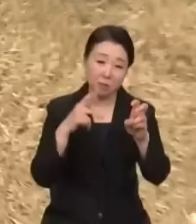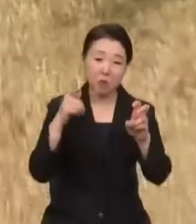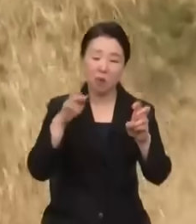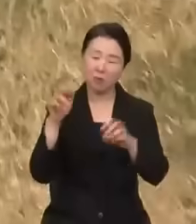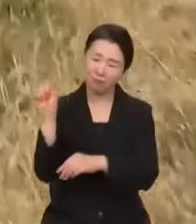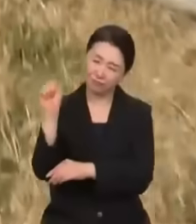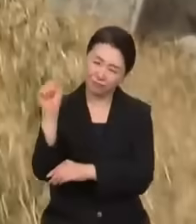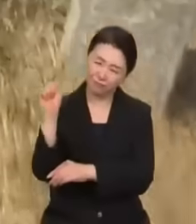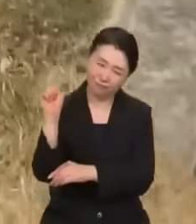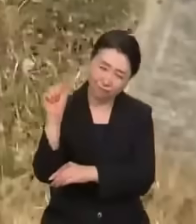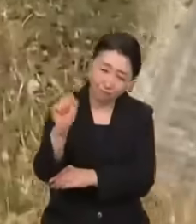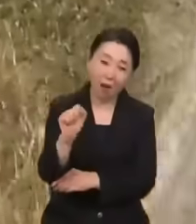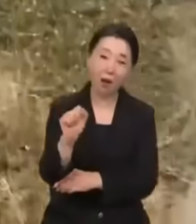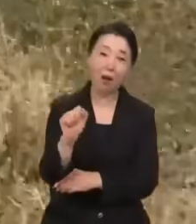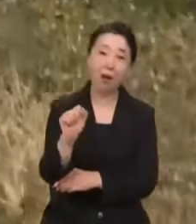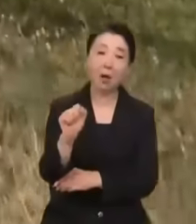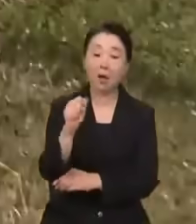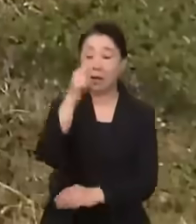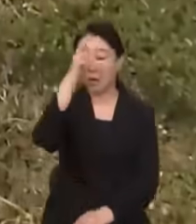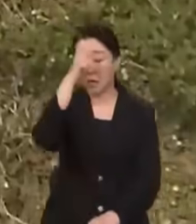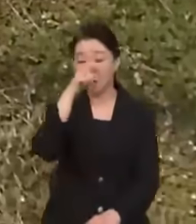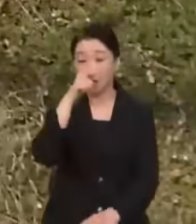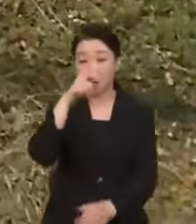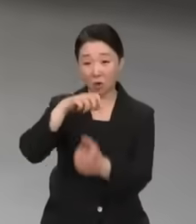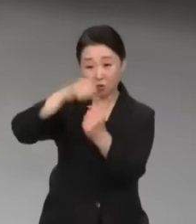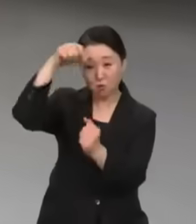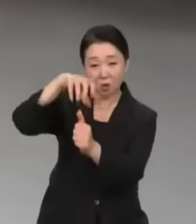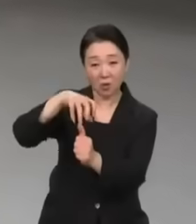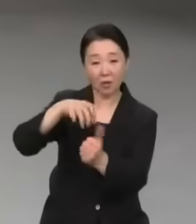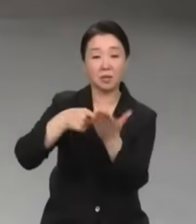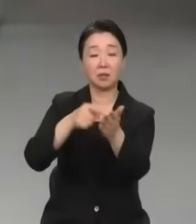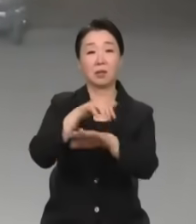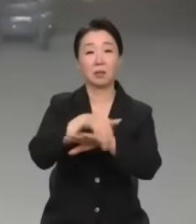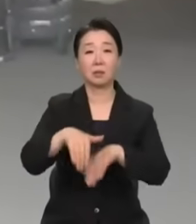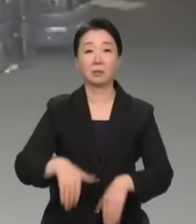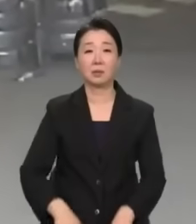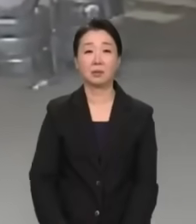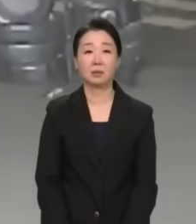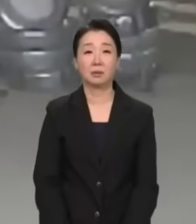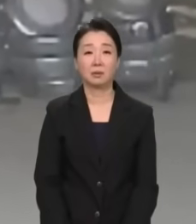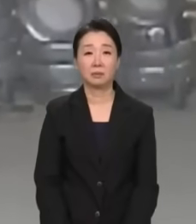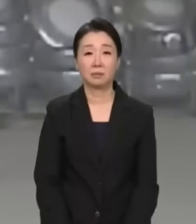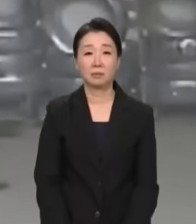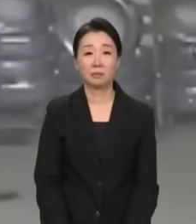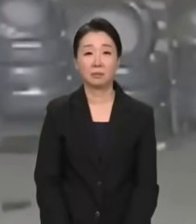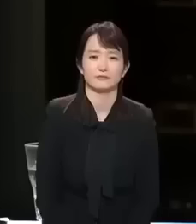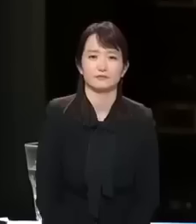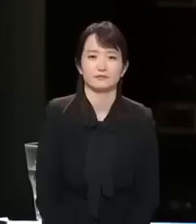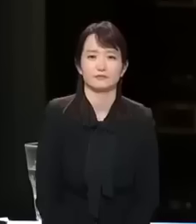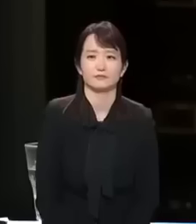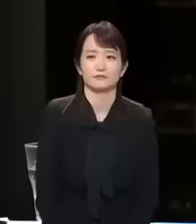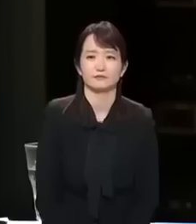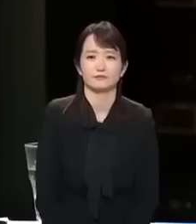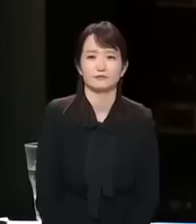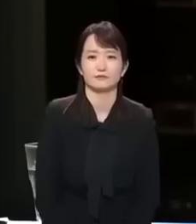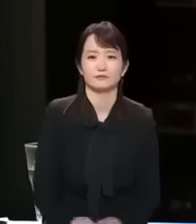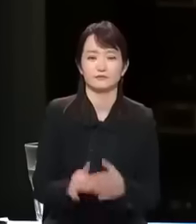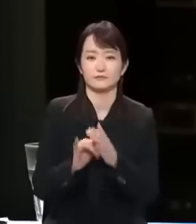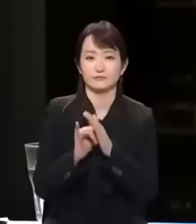조사됐습니다 경찰은 구속영장을 신청할 예정입니다 JTBC 윤정주 자 사방